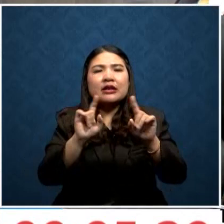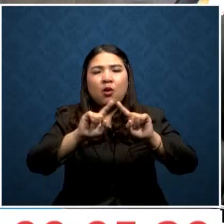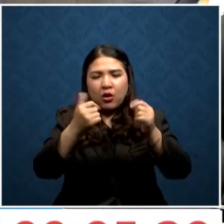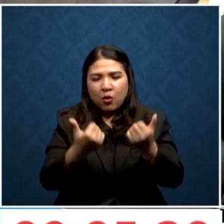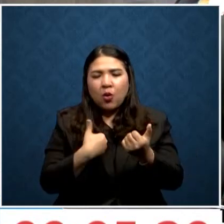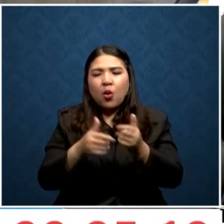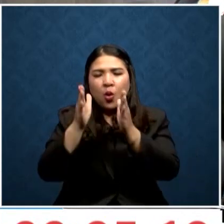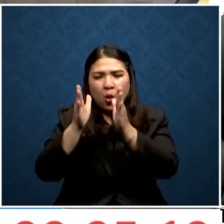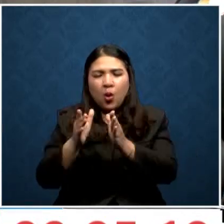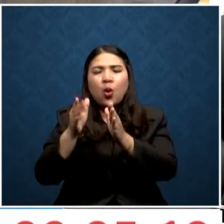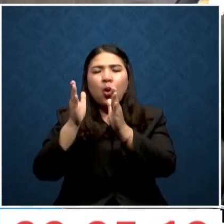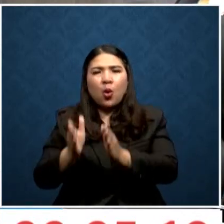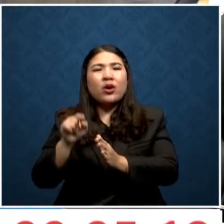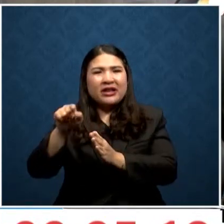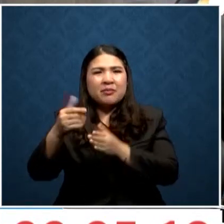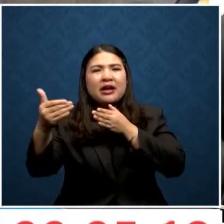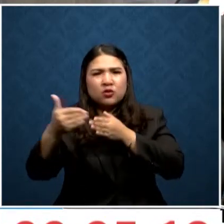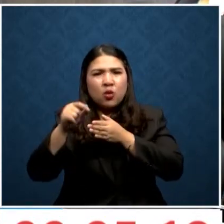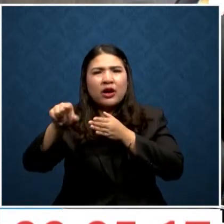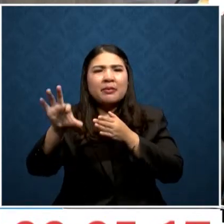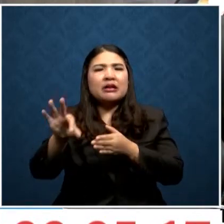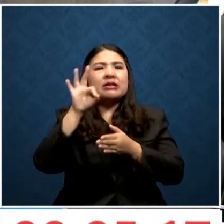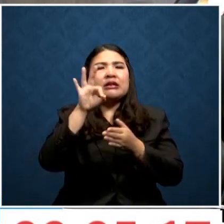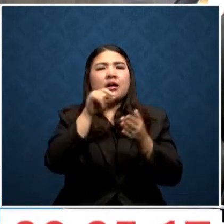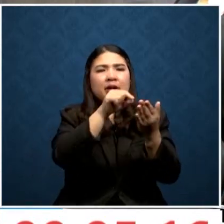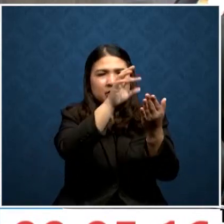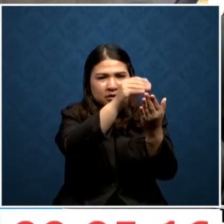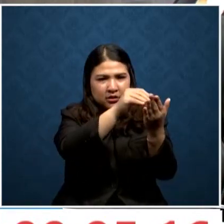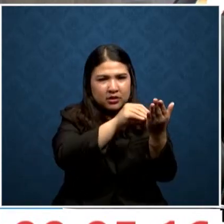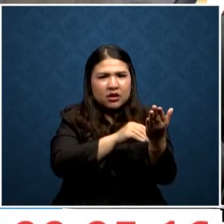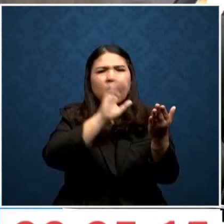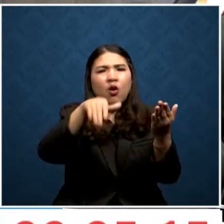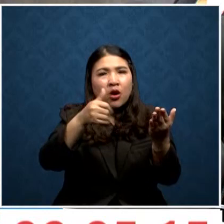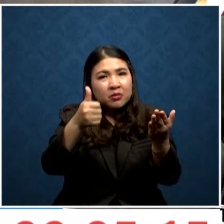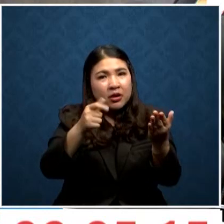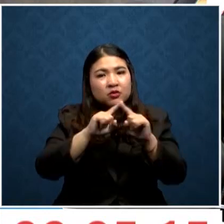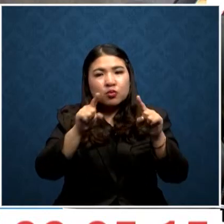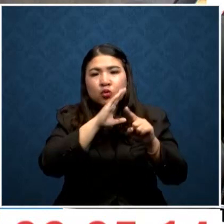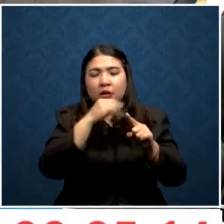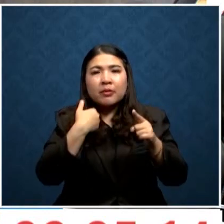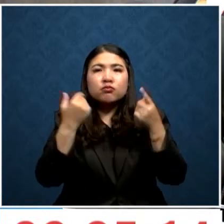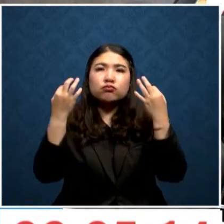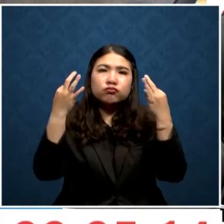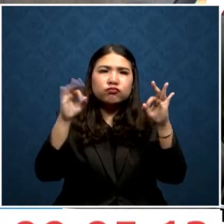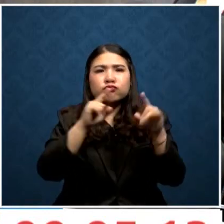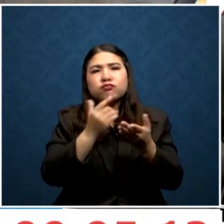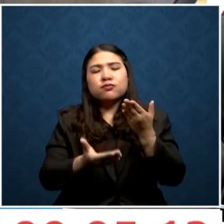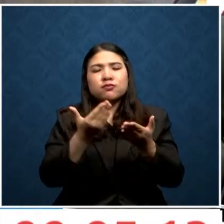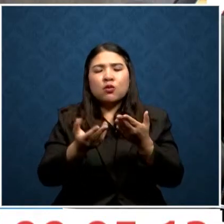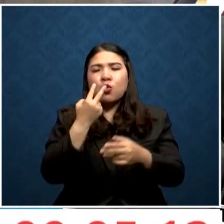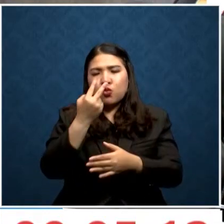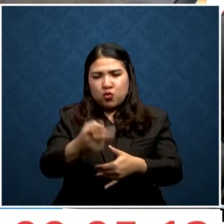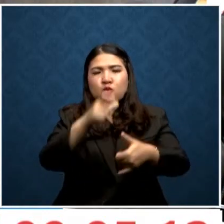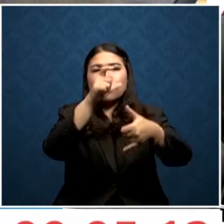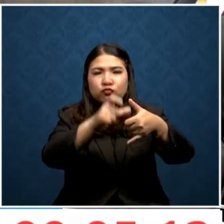ายควรจะได้รับการพิจารณาก่อนไหมนะฮะแล้วดุลพินิจของพวกเราเนี่ยฮะถ้ามีเจตนารมณ์เสรีเองนะครับหรือพิจารณาตามคุณสมบัติท่